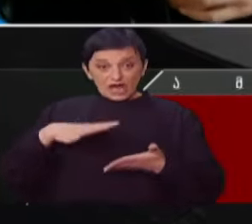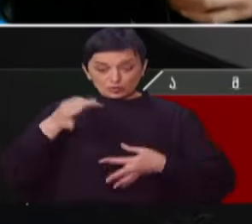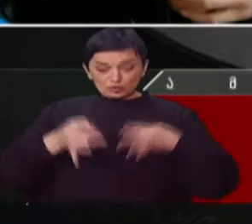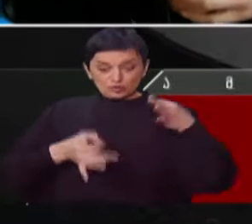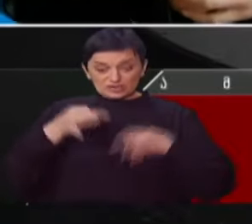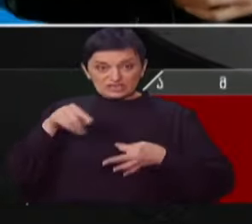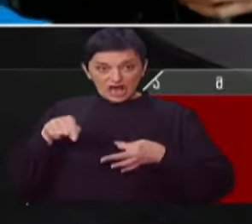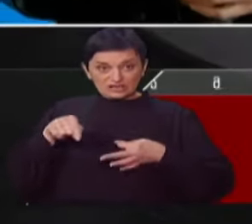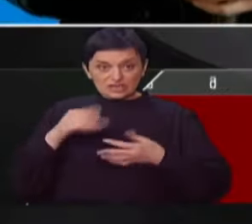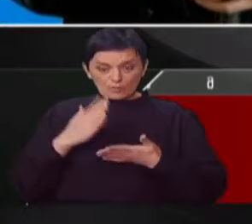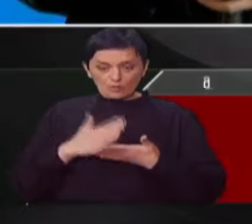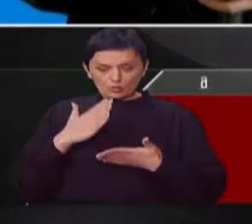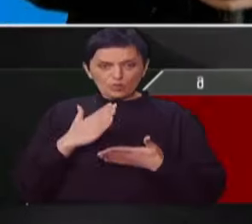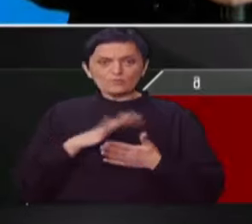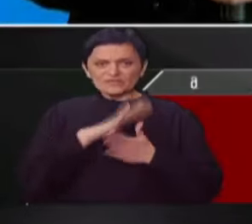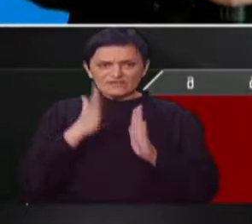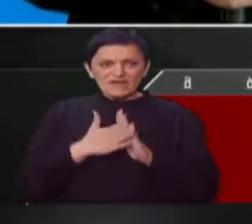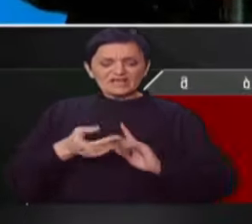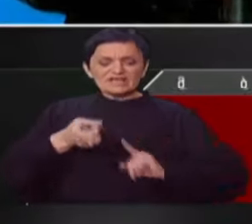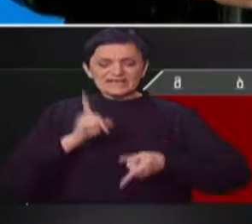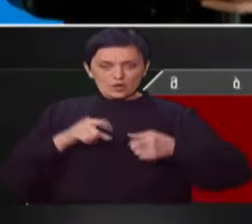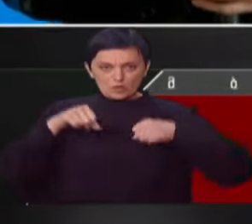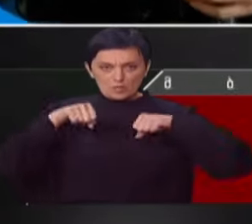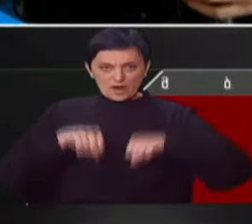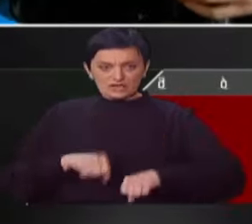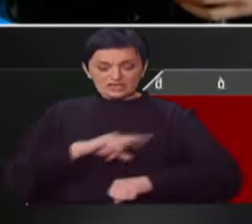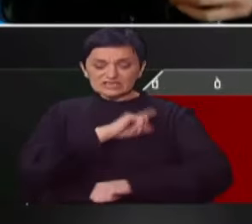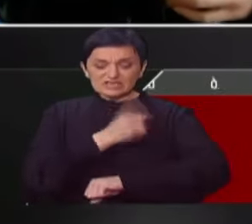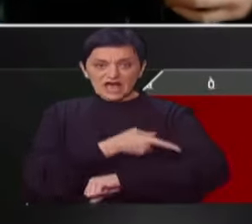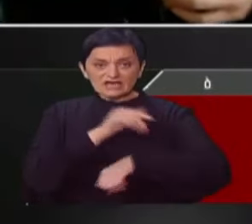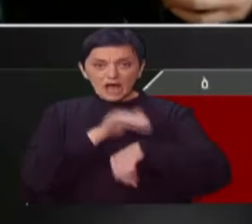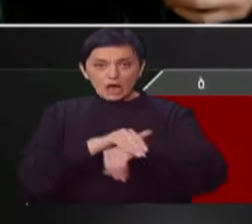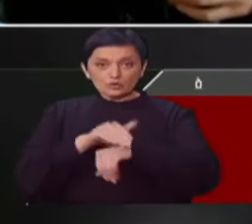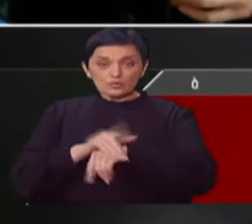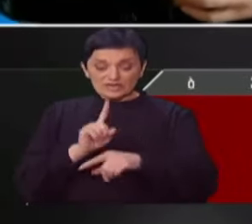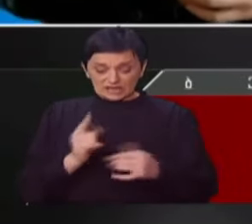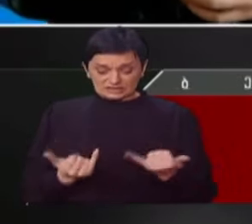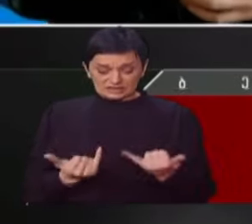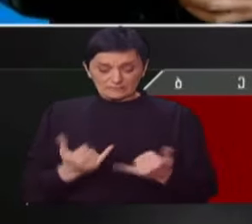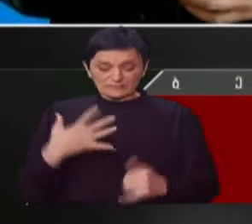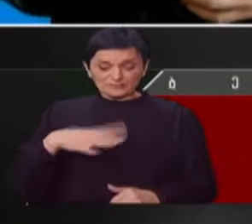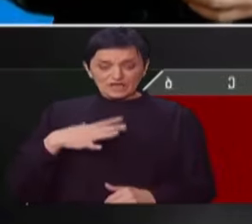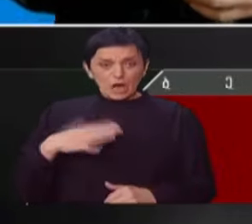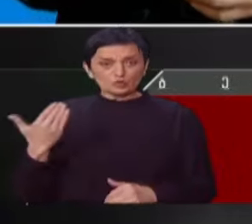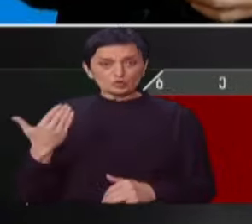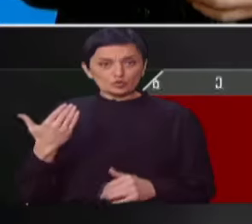сасамартлом гамоитана арис, квелазе реалури биркети да квелазе злиери аргументи, рац